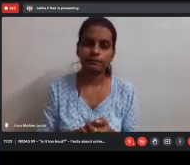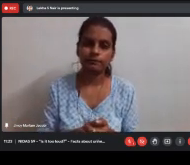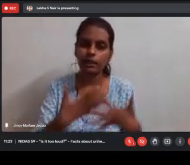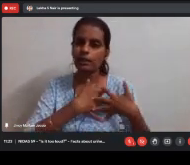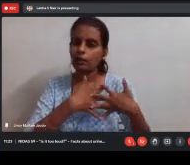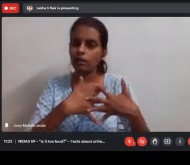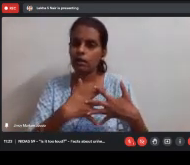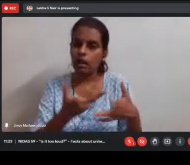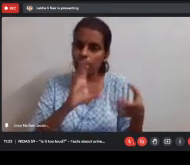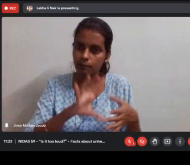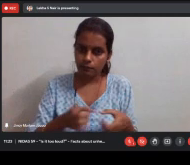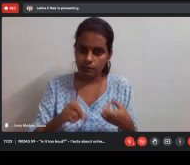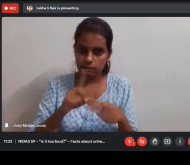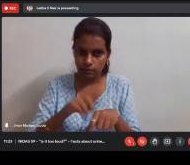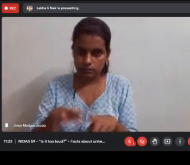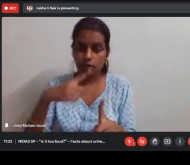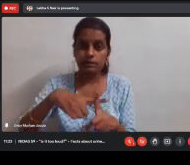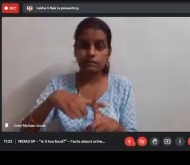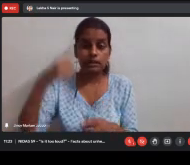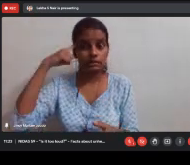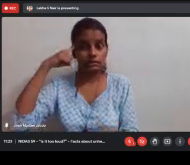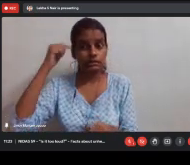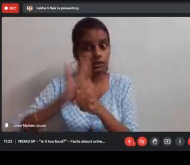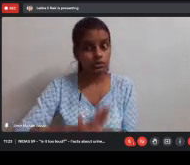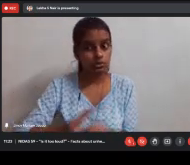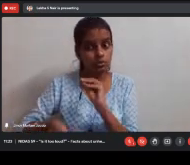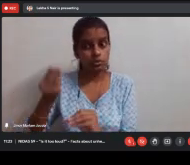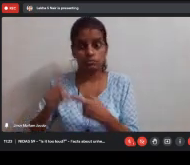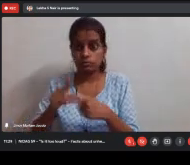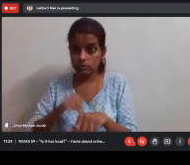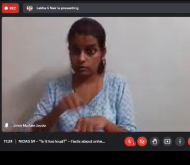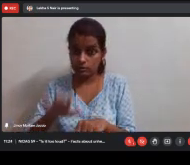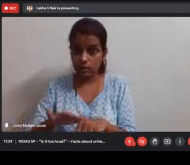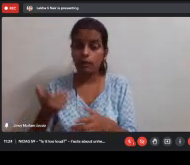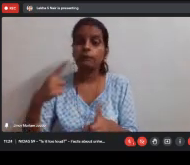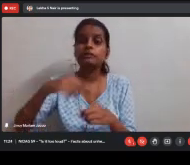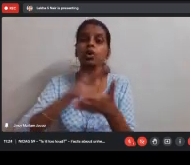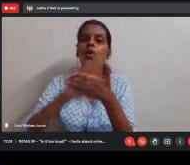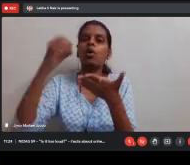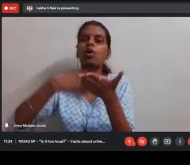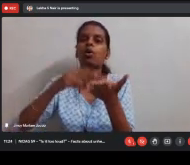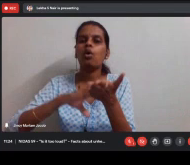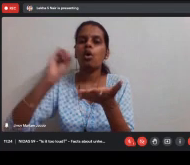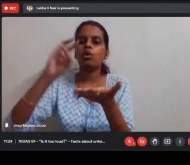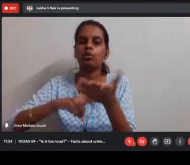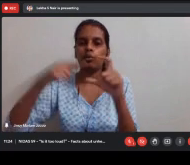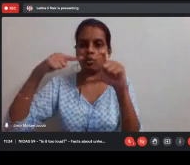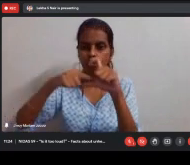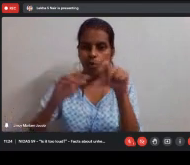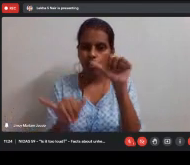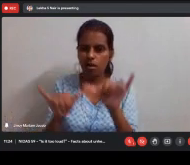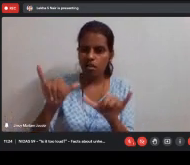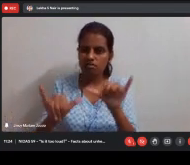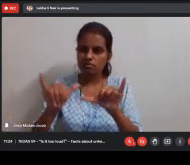ഒരു നോയ്സ് ഇൻഡ്യൂസ്ഡ് ഹിയറിംഗ് ലോസ്, നോയ്സ് മൂലം കേൾവിക്കുറവ് സ്ഥിരമായി വരാനുള്ള സാധ്യത കൂടുതലാണ്. സിഗരറ്റ് സ്മോക്കിംഗ് അതിൽ ഒരു